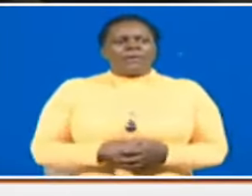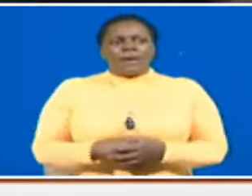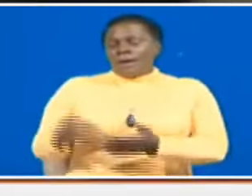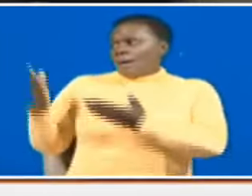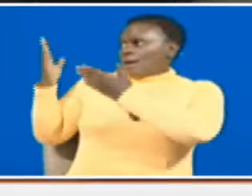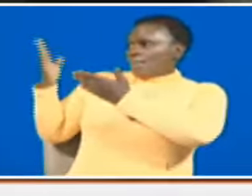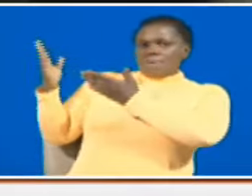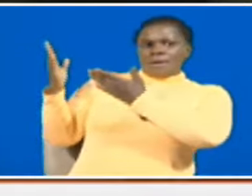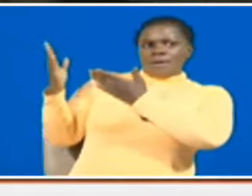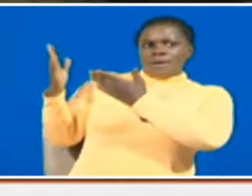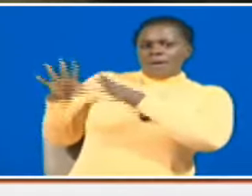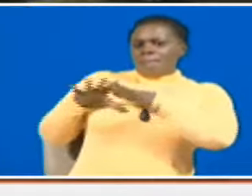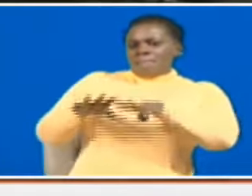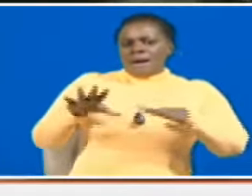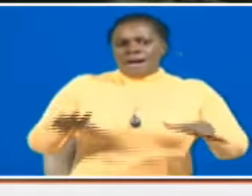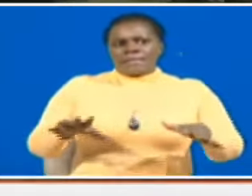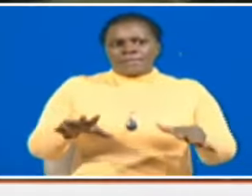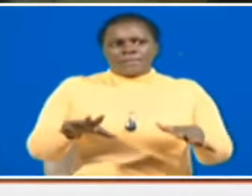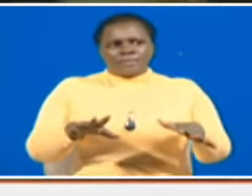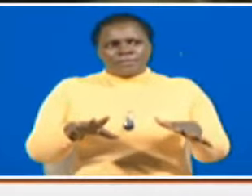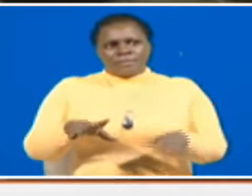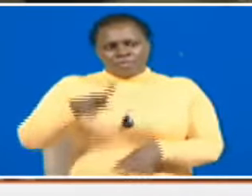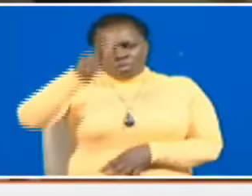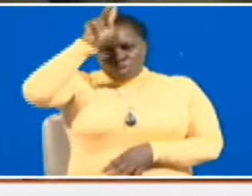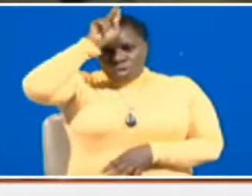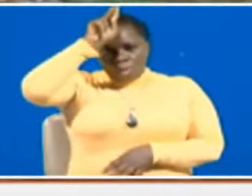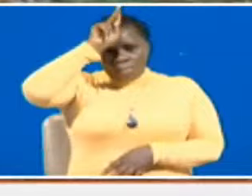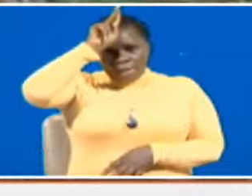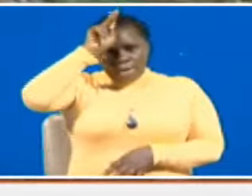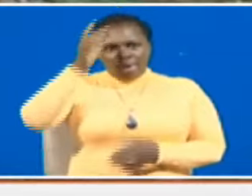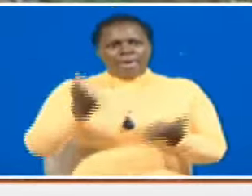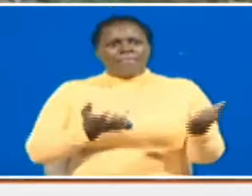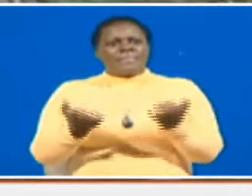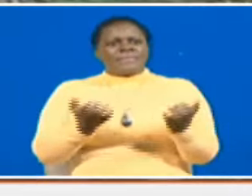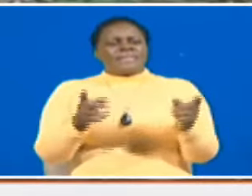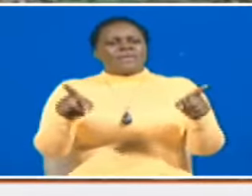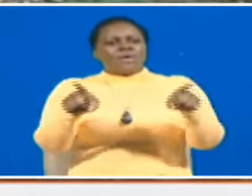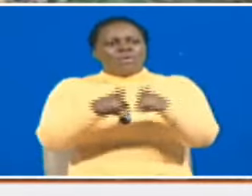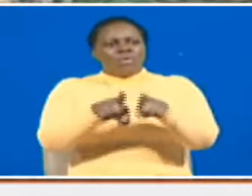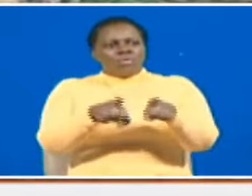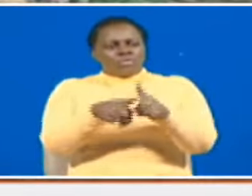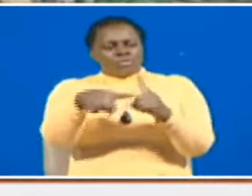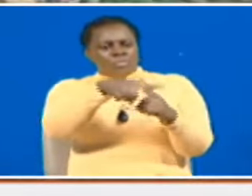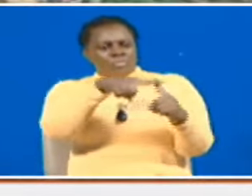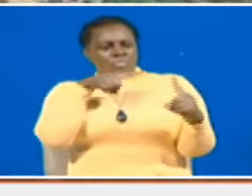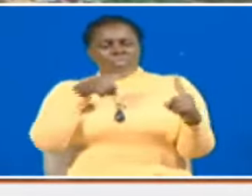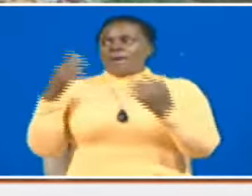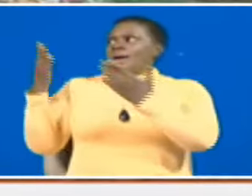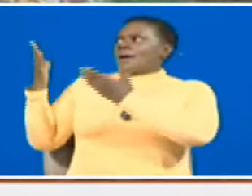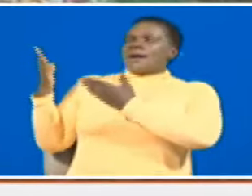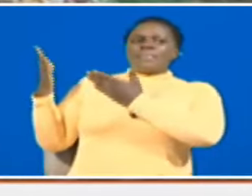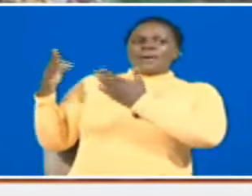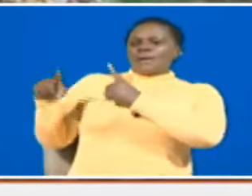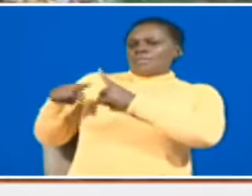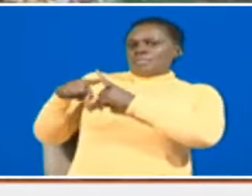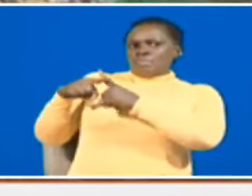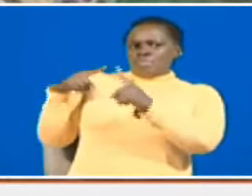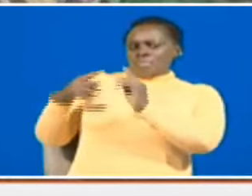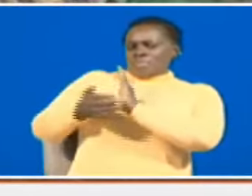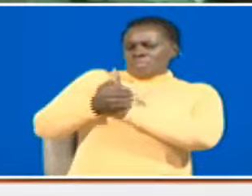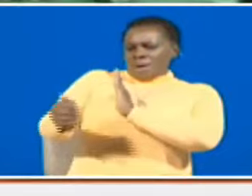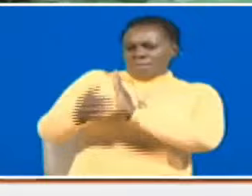ni Kikoani, eneo maarufu la uuzaji na ununuzi wa mbuzi ambao vilevile wanachinjwa papa hapa na wachinjaji walionoa